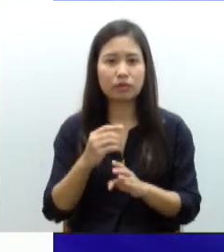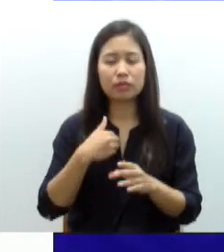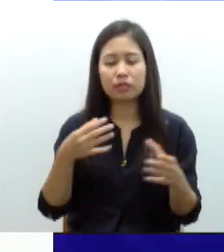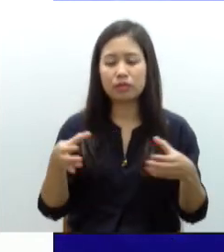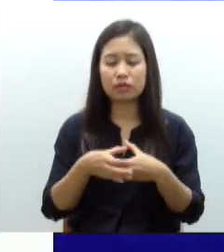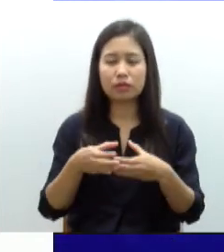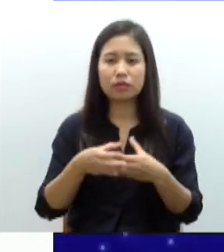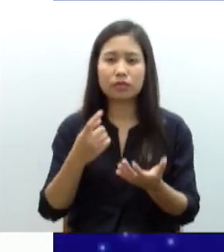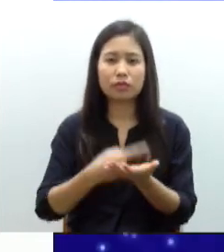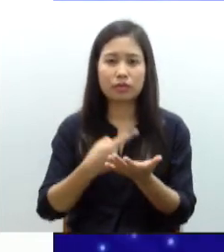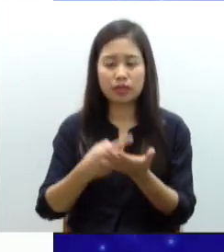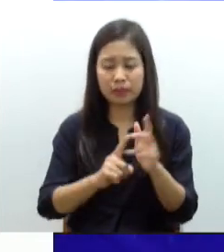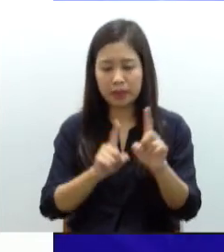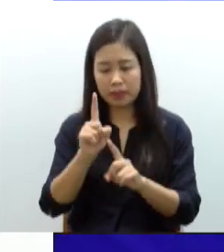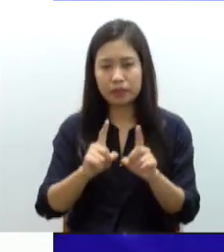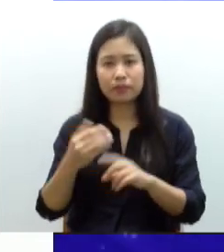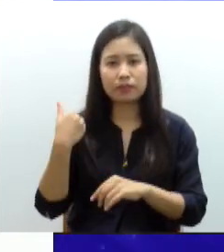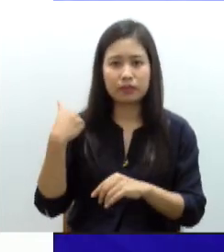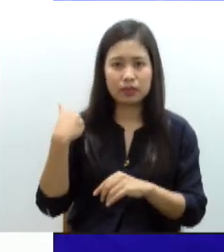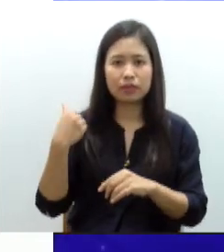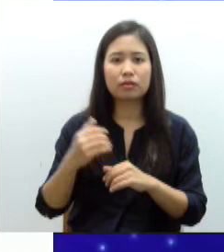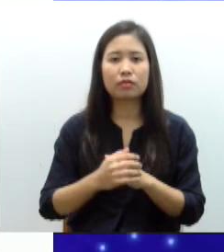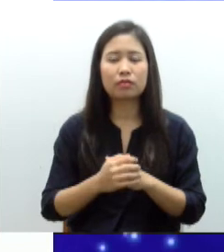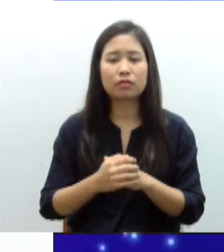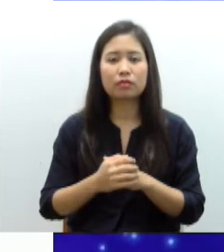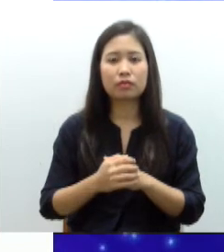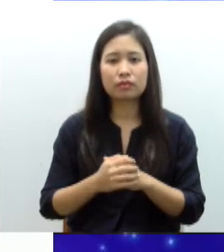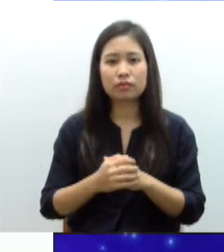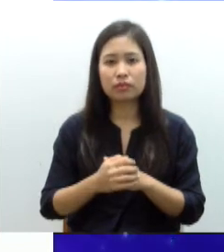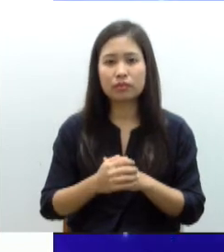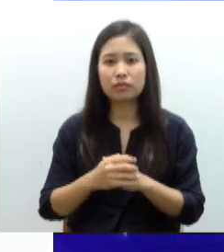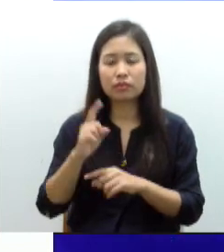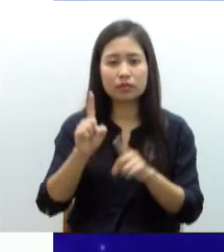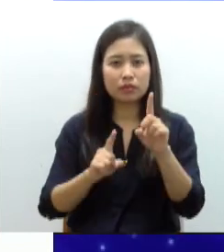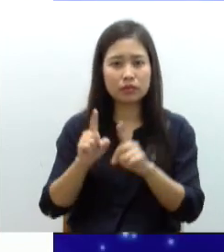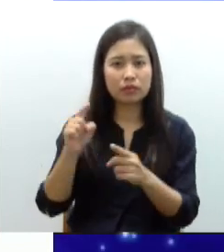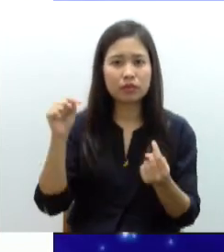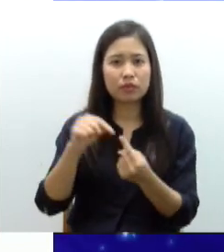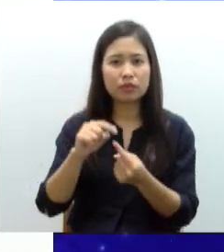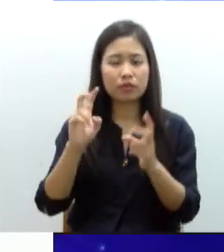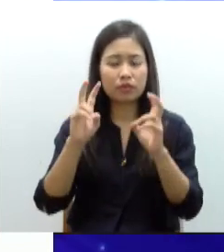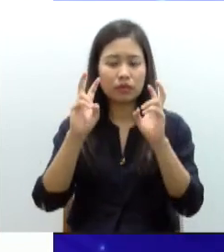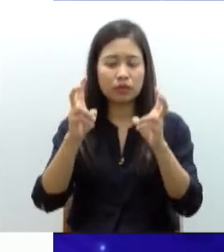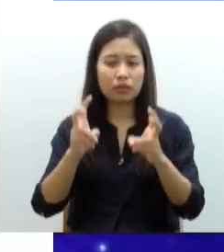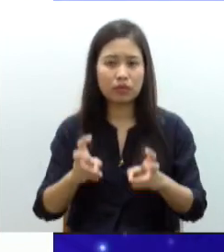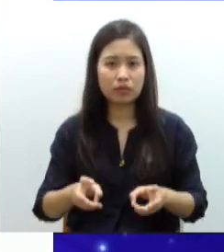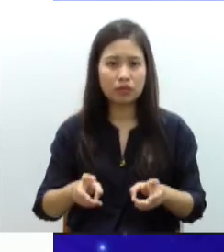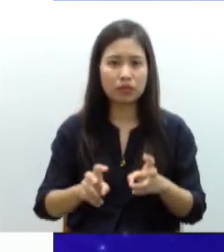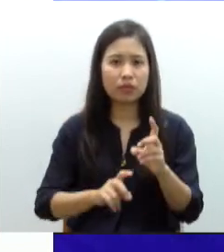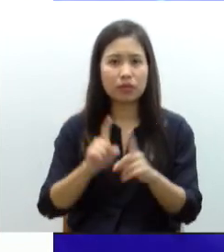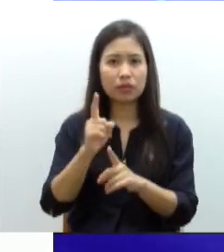กันน่าจะเป็นเช่นนั้นไม่งั้นผลประเมินจะถูกละเลยกันตลอดประเมินไปคนจะไม่ใส่ใจมันเหมือนการประเมิน